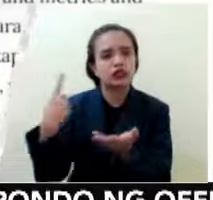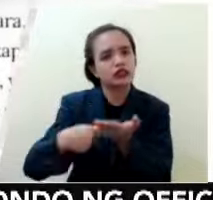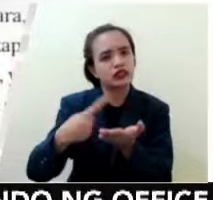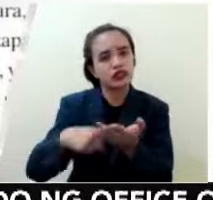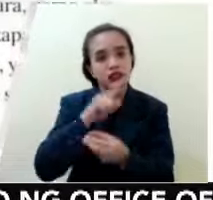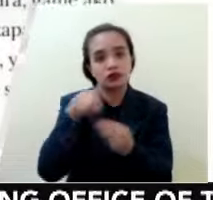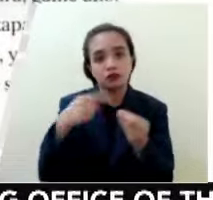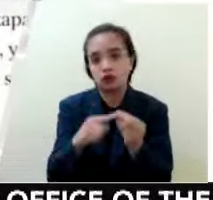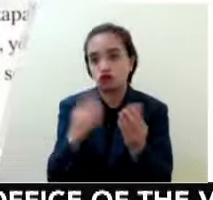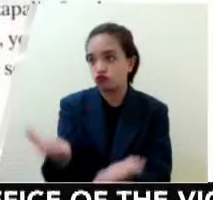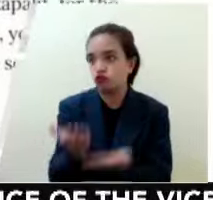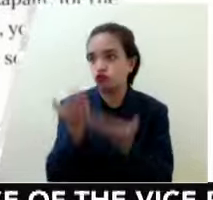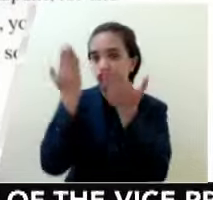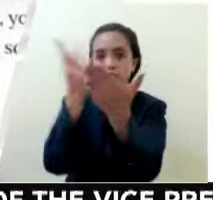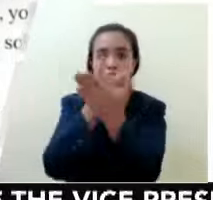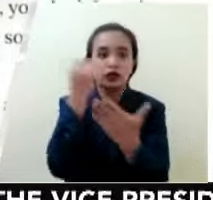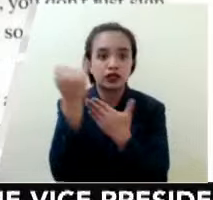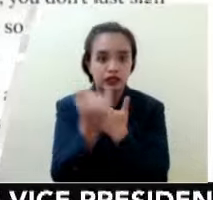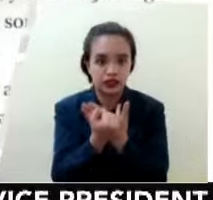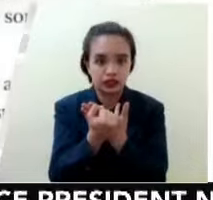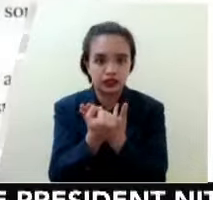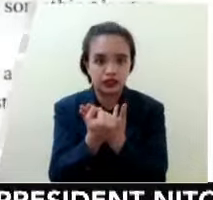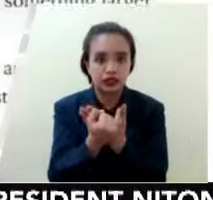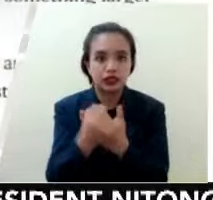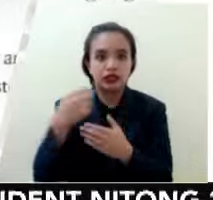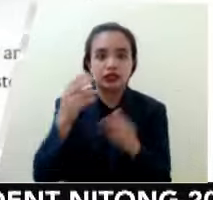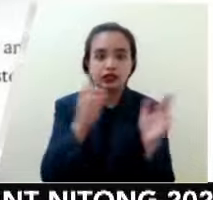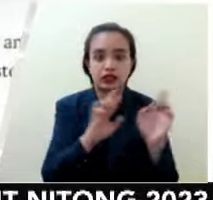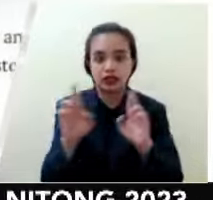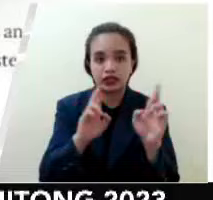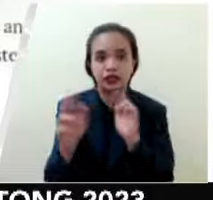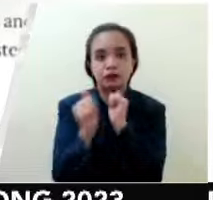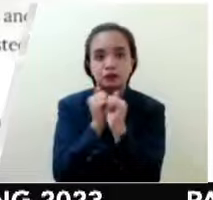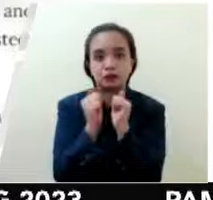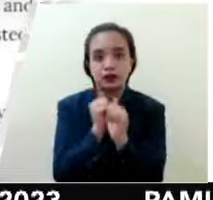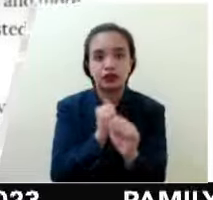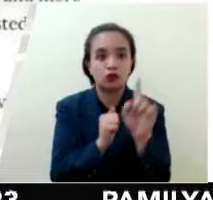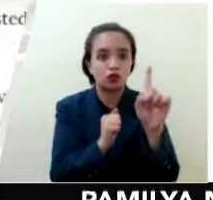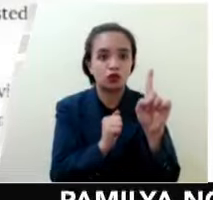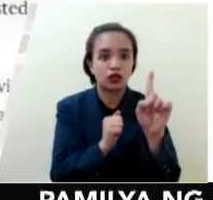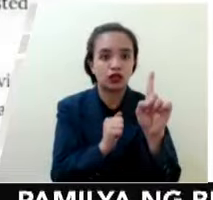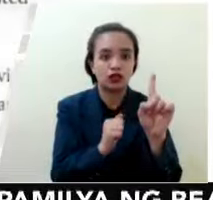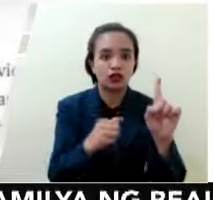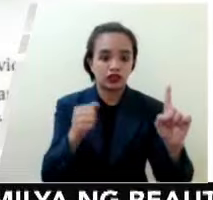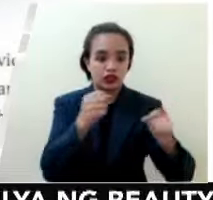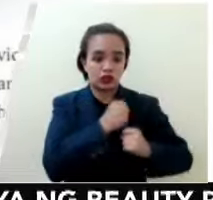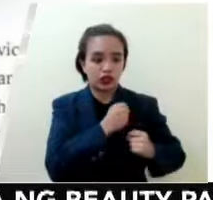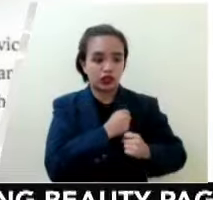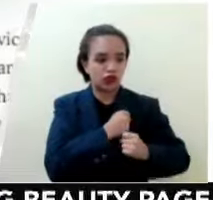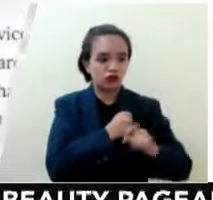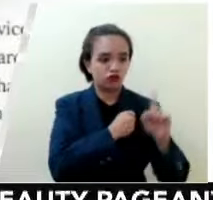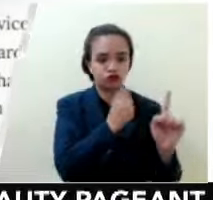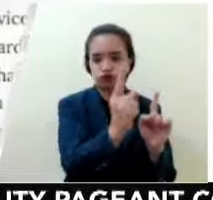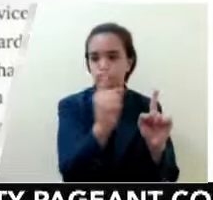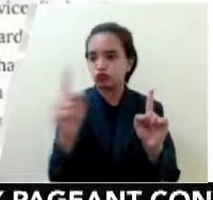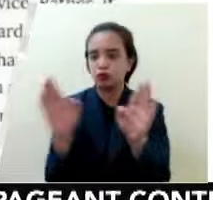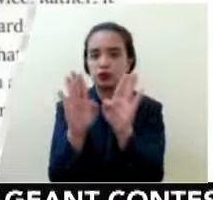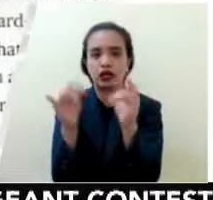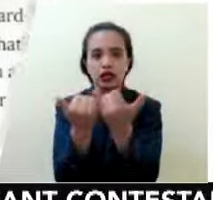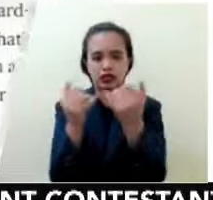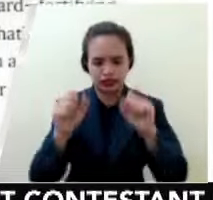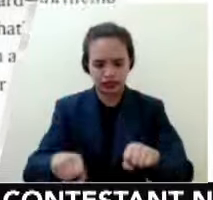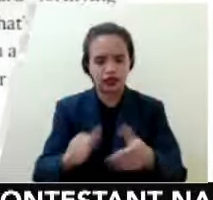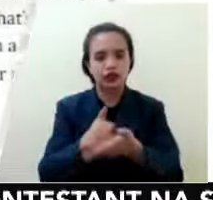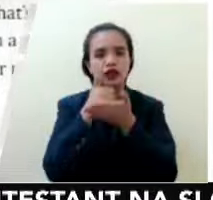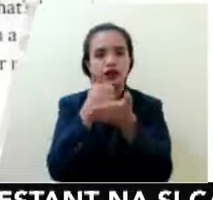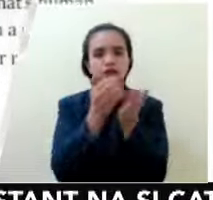na Project Handaan kung saan may one reservist per barangay na makakatulong daw sa komunidad na maging handa